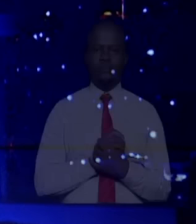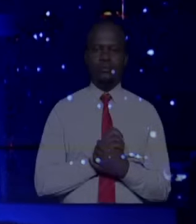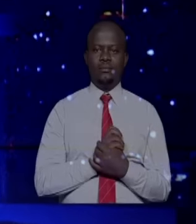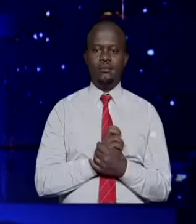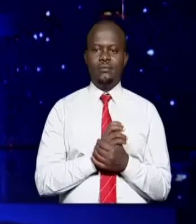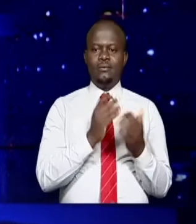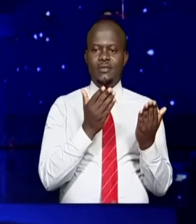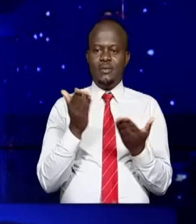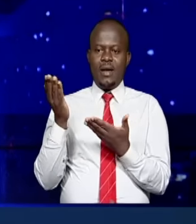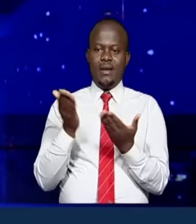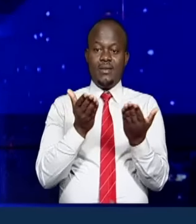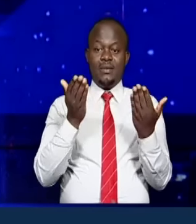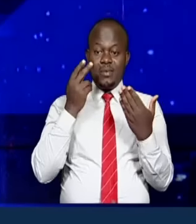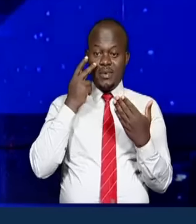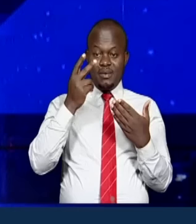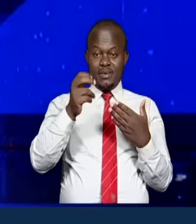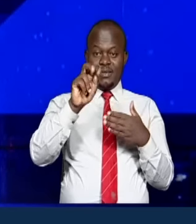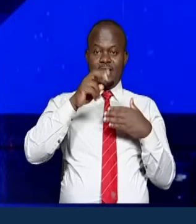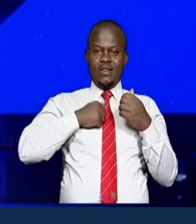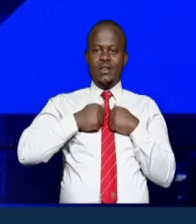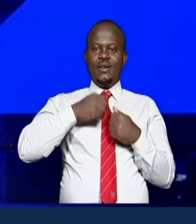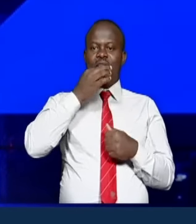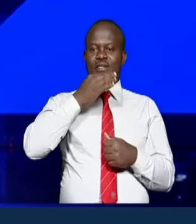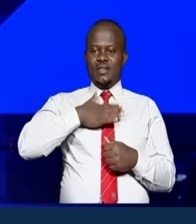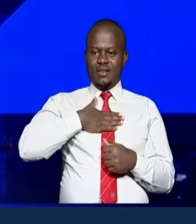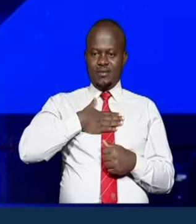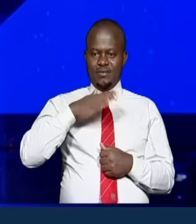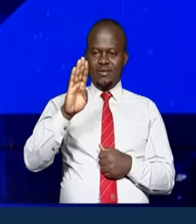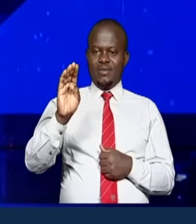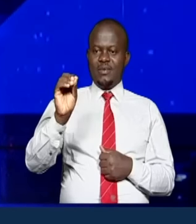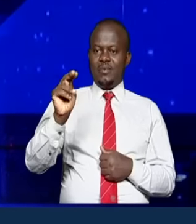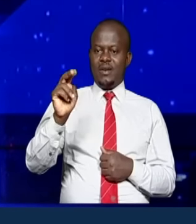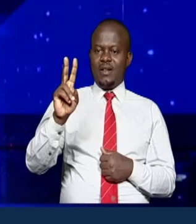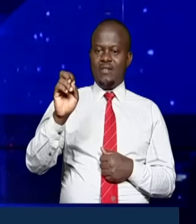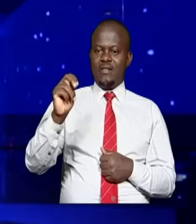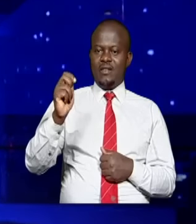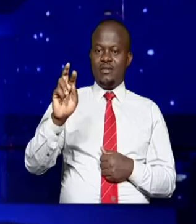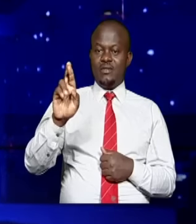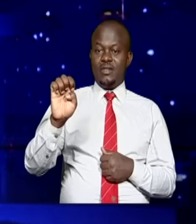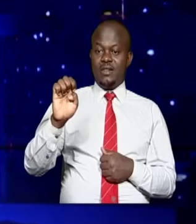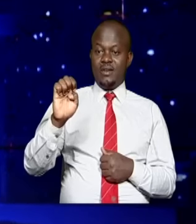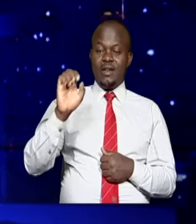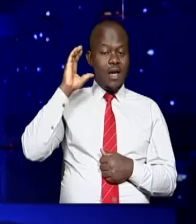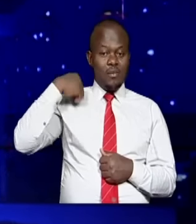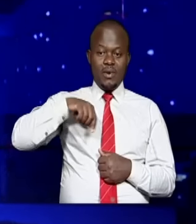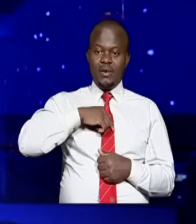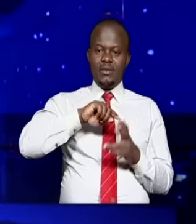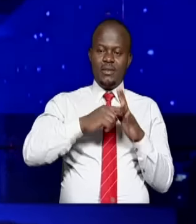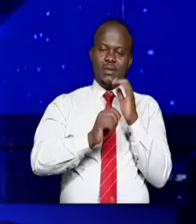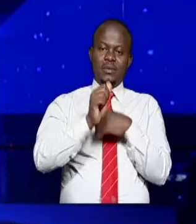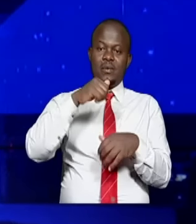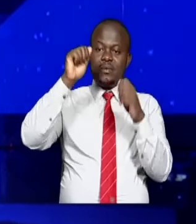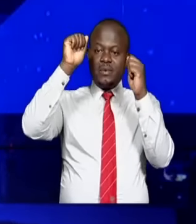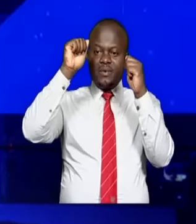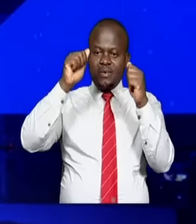Baikaze mwese mudukurikiye kuri televiziyo Rwanda ndi kumwe na Fidelize Imbuto genda Bonaventure Cyubahiro amakuru yacu tugiye kuyahera ku bikorwa byo kwiyamamaza